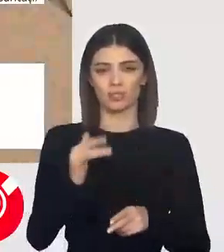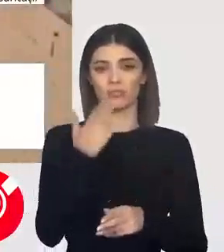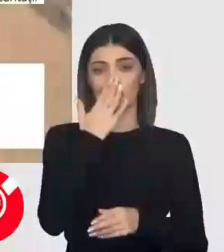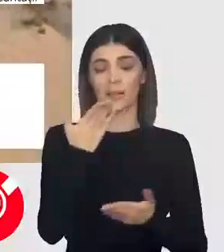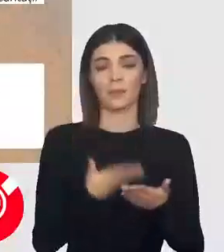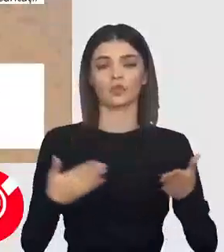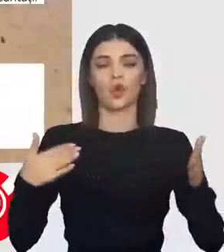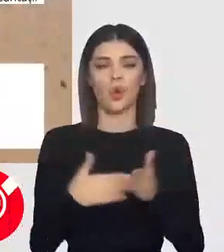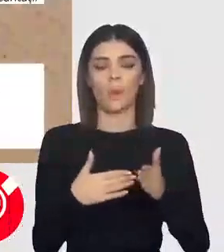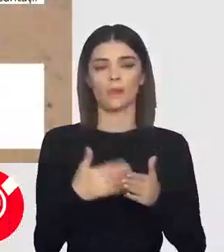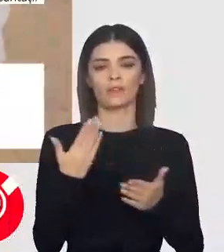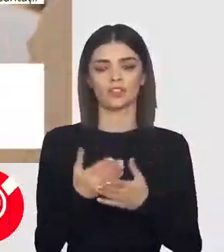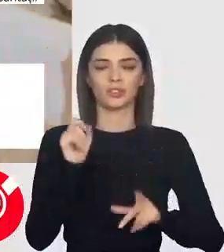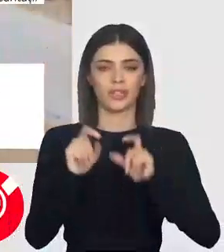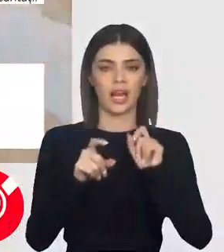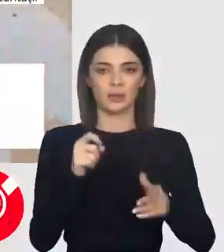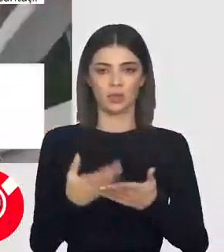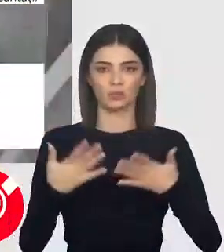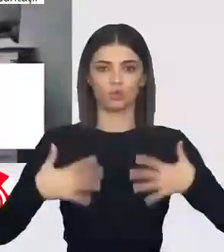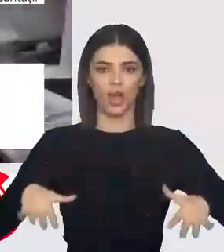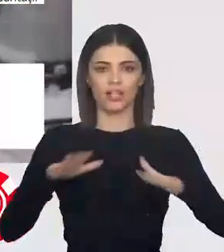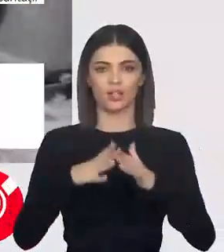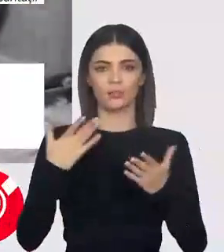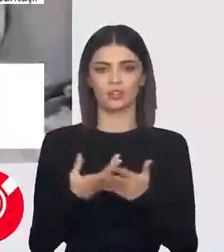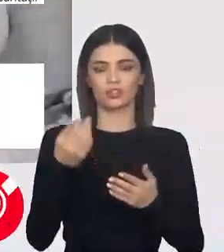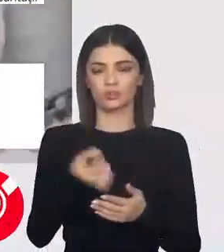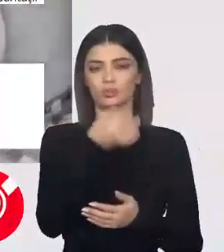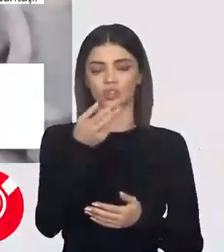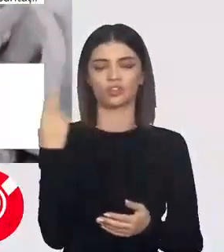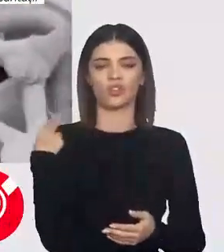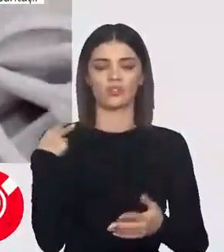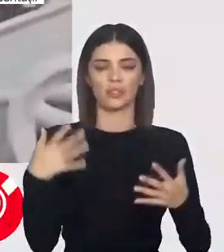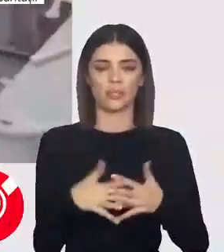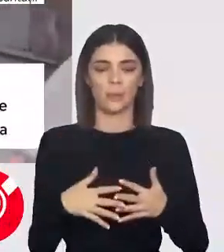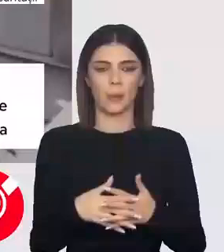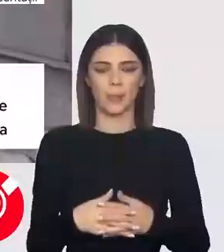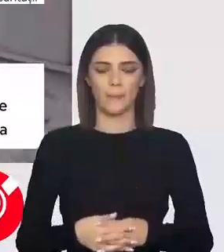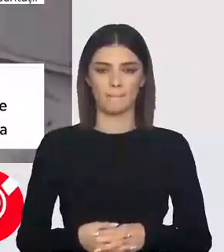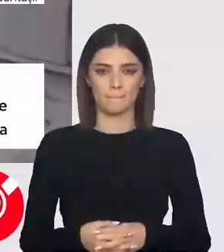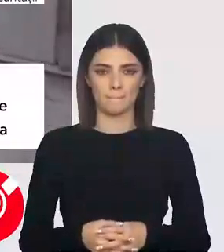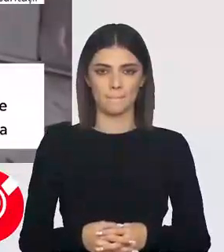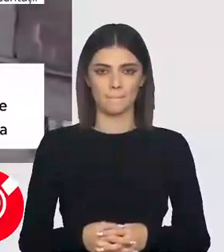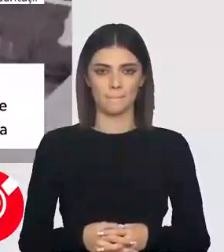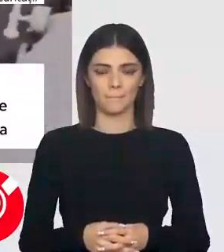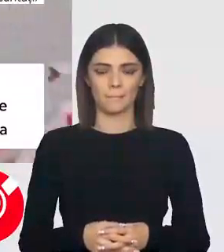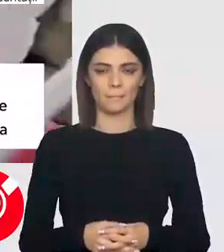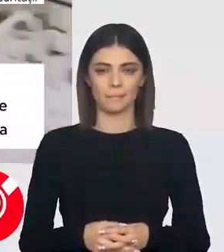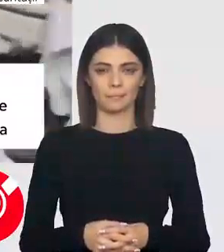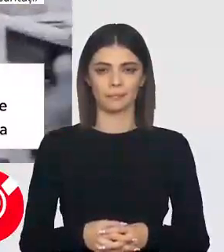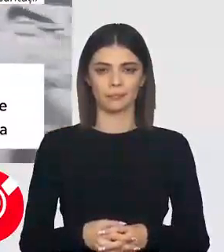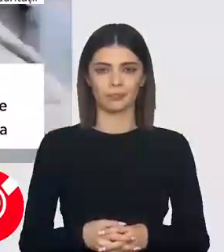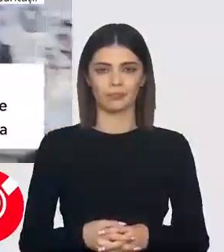opri astfel din a transmite publicului rus eșecurile războiului. Mulțumesc mult, Andreea, pentru toate informațiile.